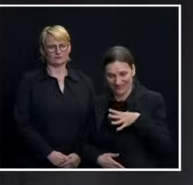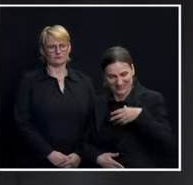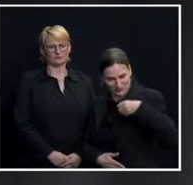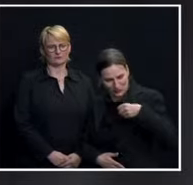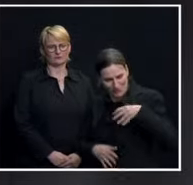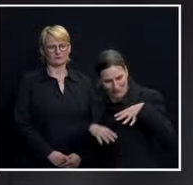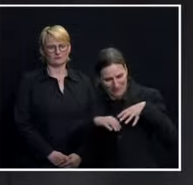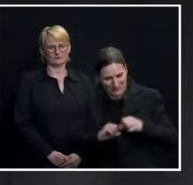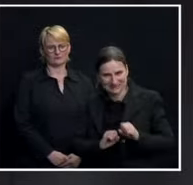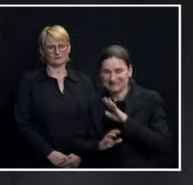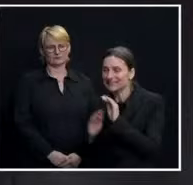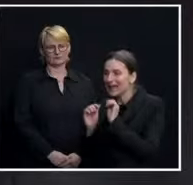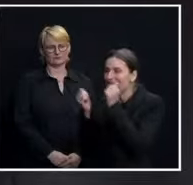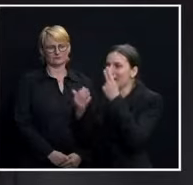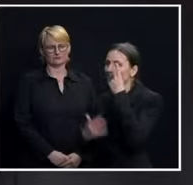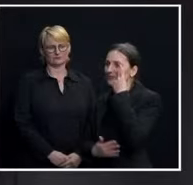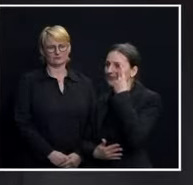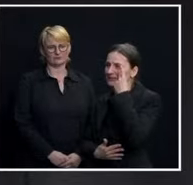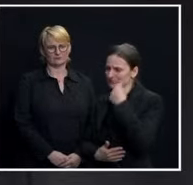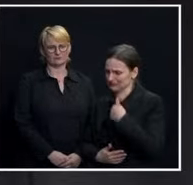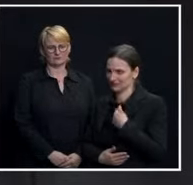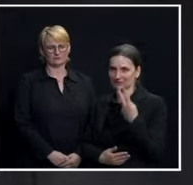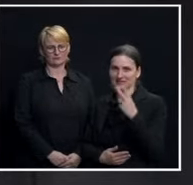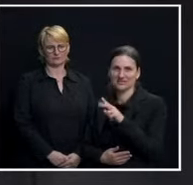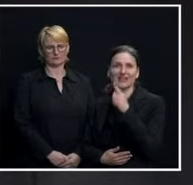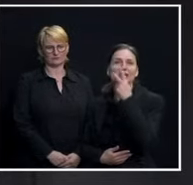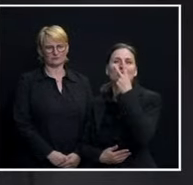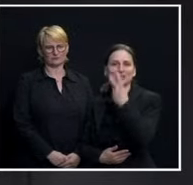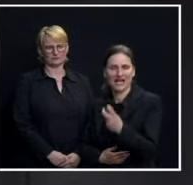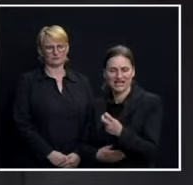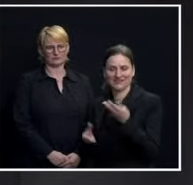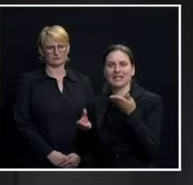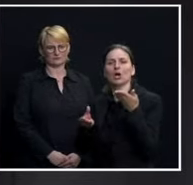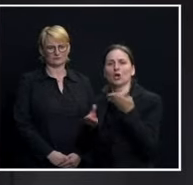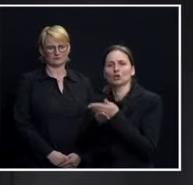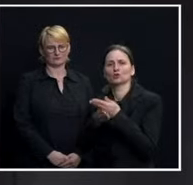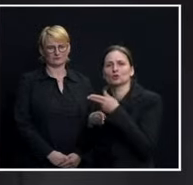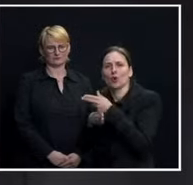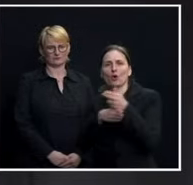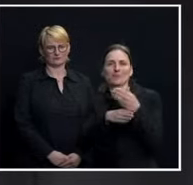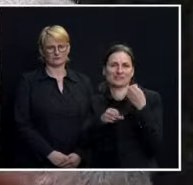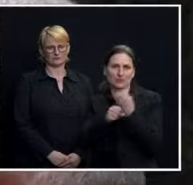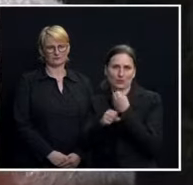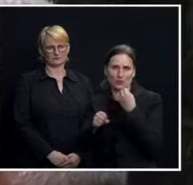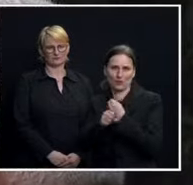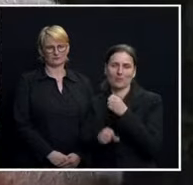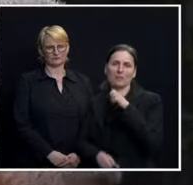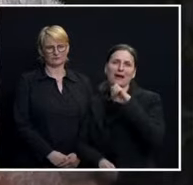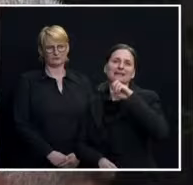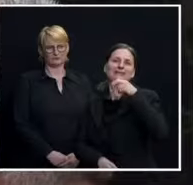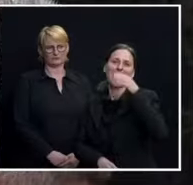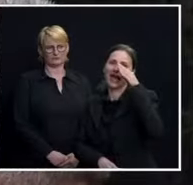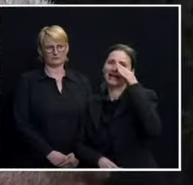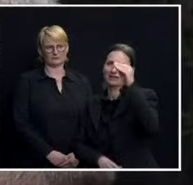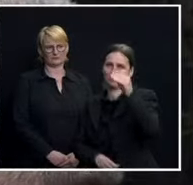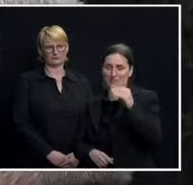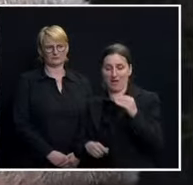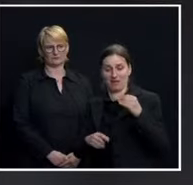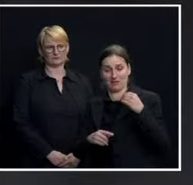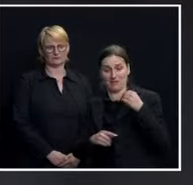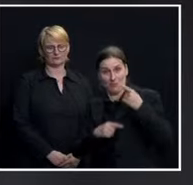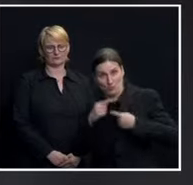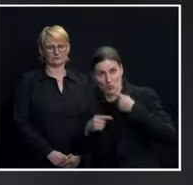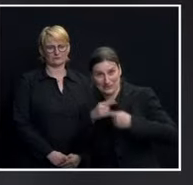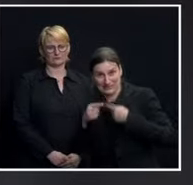für ein Leben gelebt? Und dann habe ich nur 2021 eine Dokumentation gemacht über den Eichmann-Prozess und habe mich dann auch sehr intensiv mit dieser